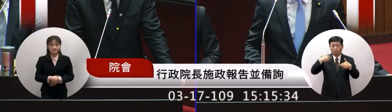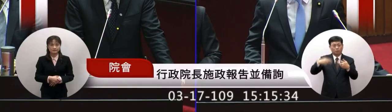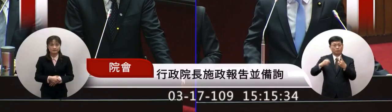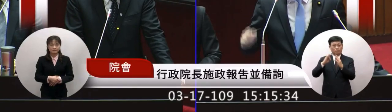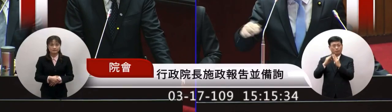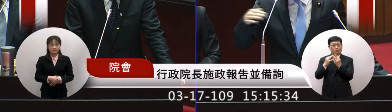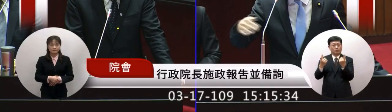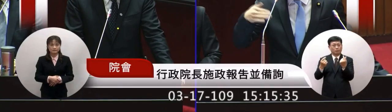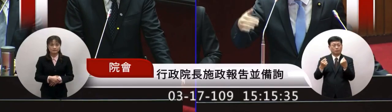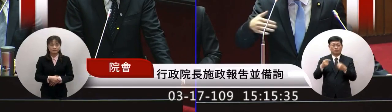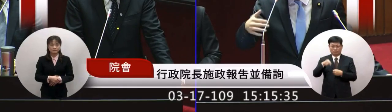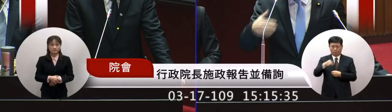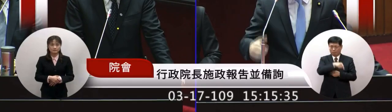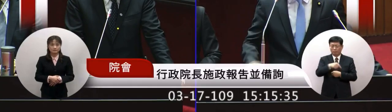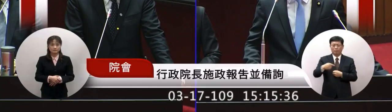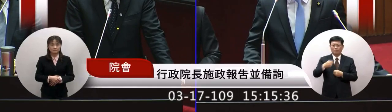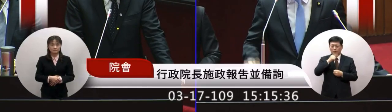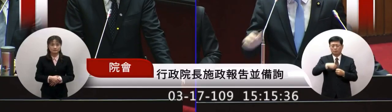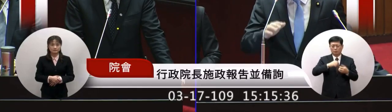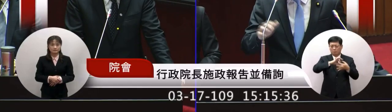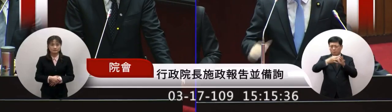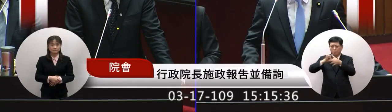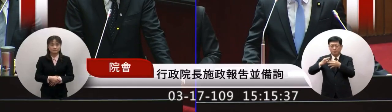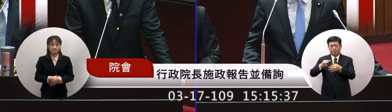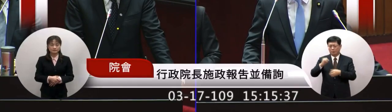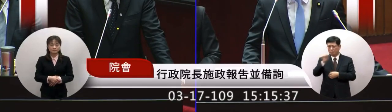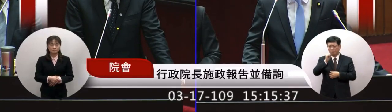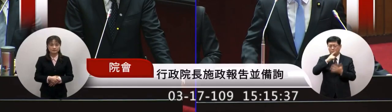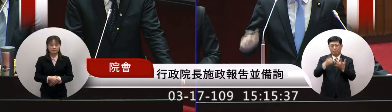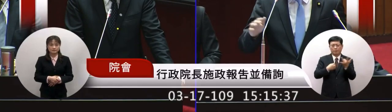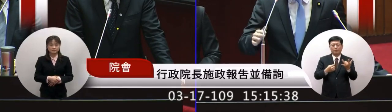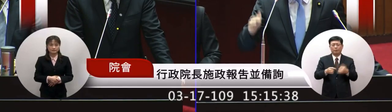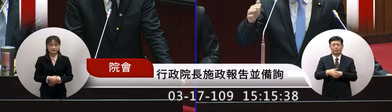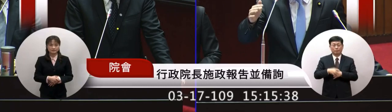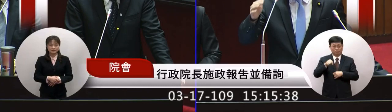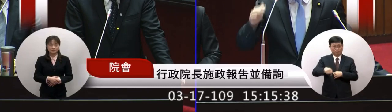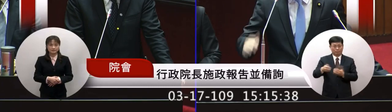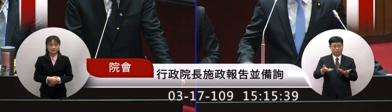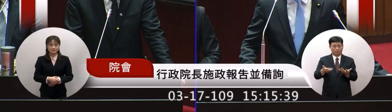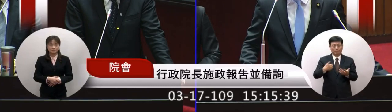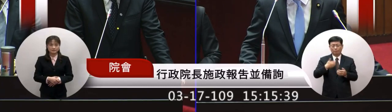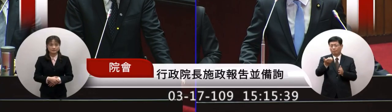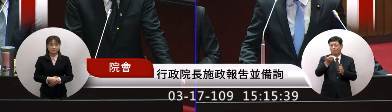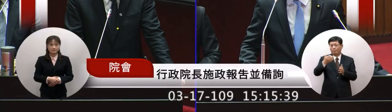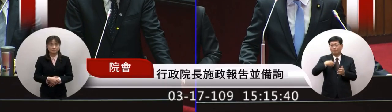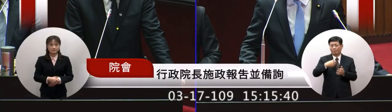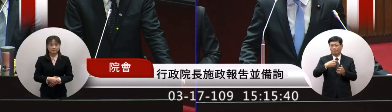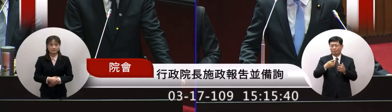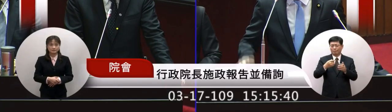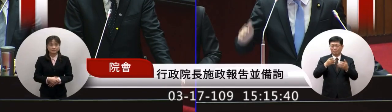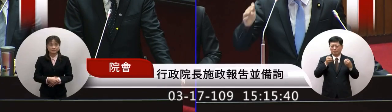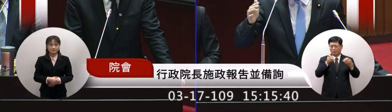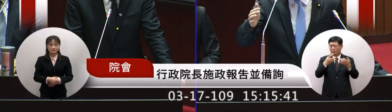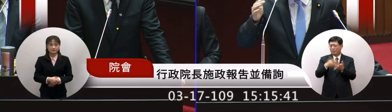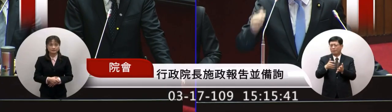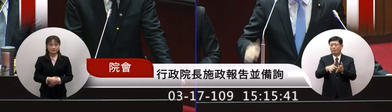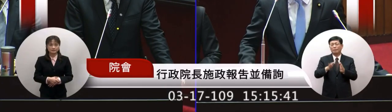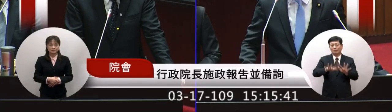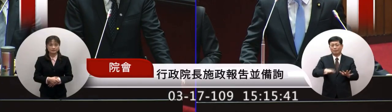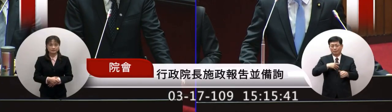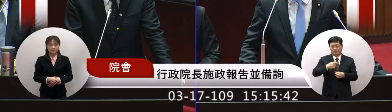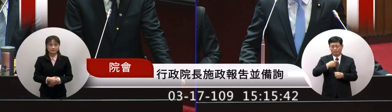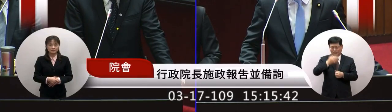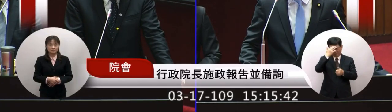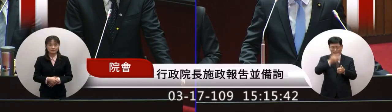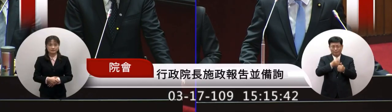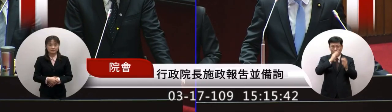自由化，这些是啊环环相扣，没有办法漏掉的。这一点啊，我想刚才已经对答很多了，我想请这个金